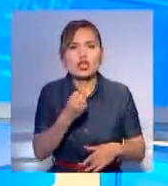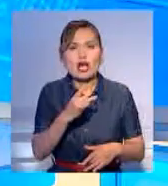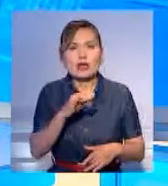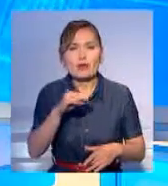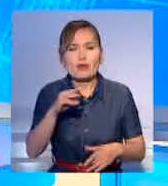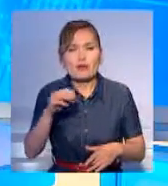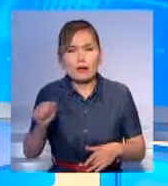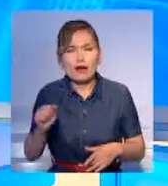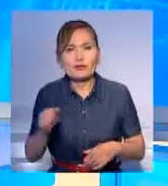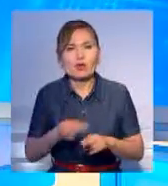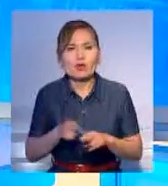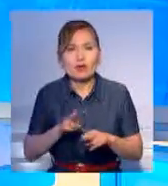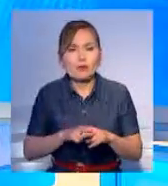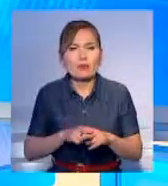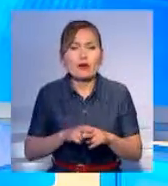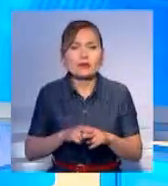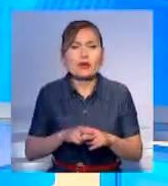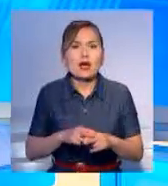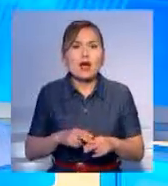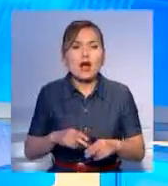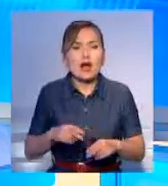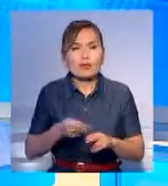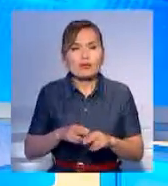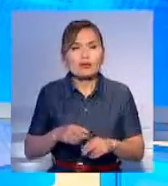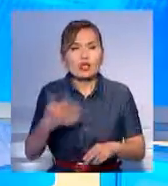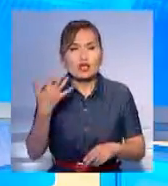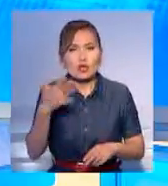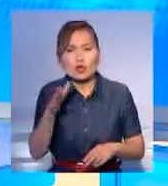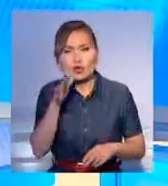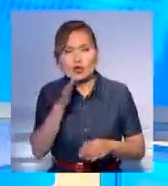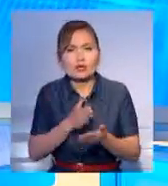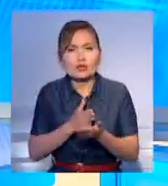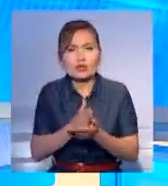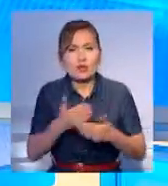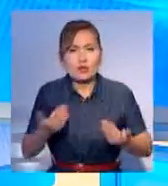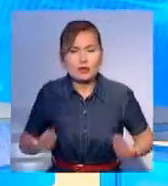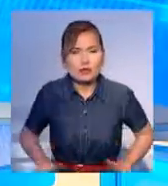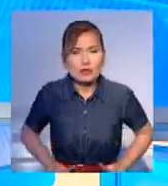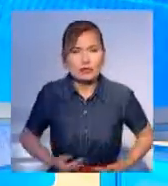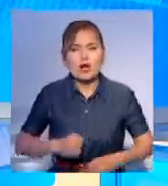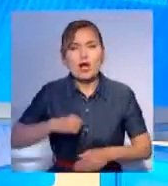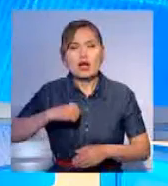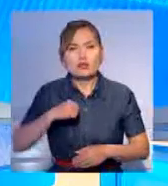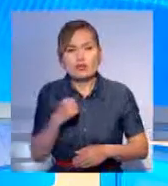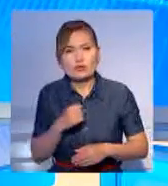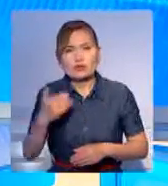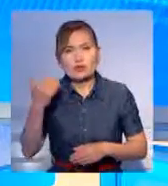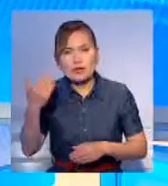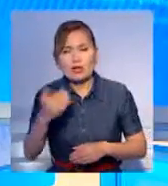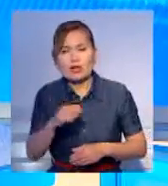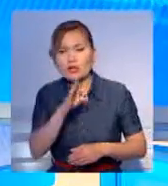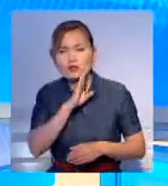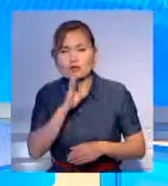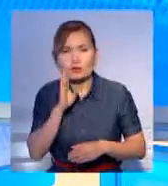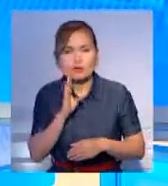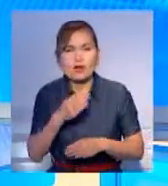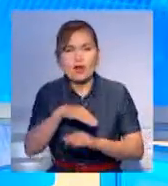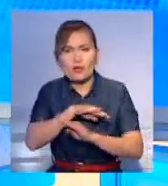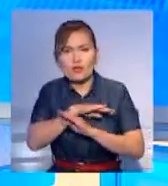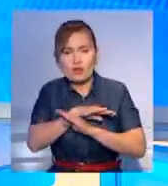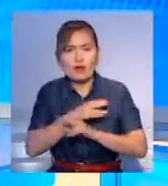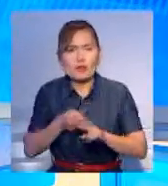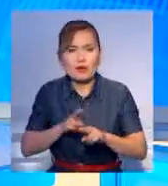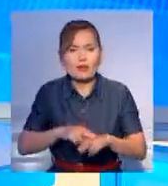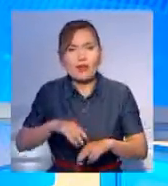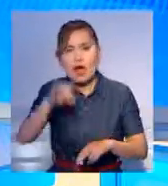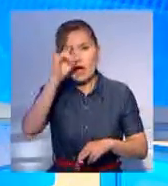елі көрермендері мен жақындары сахнада жарты ғасыр бірге еңбек еткен үзеңгілес достары ақтық сапарға шығарып салды. Қазақ өнерінде